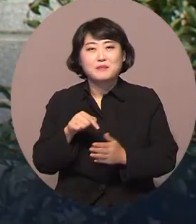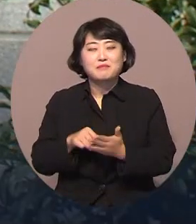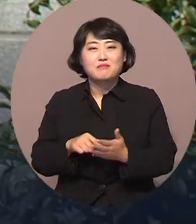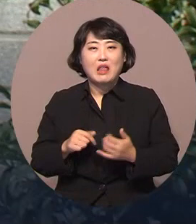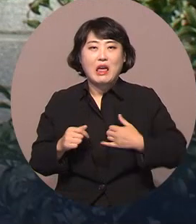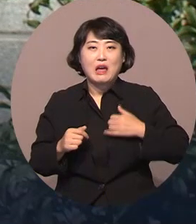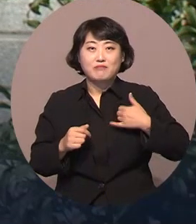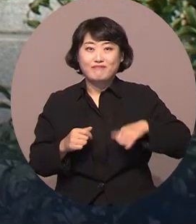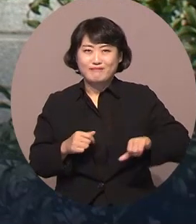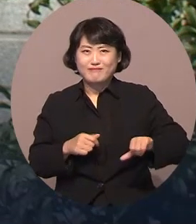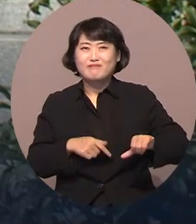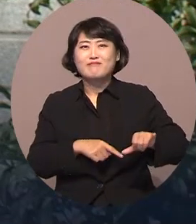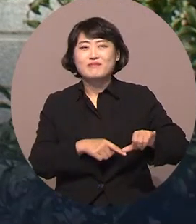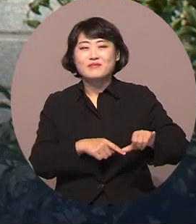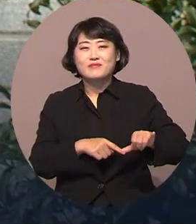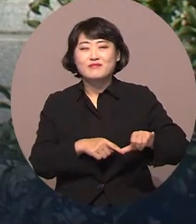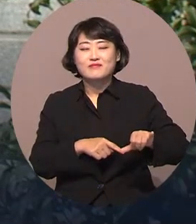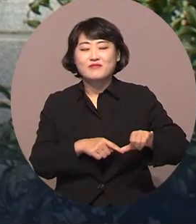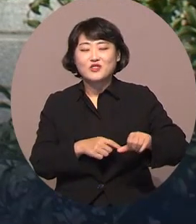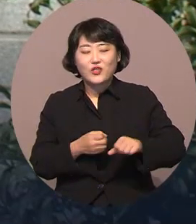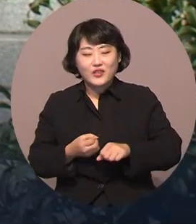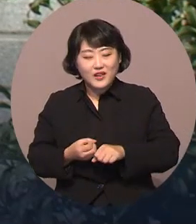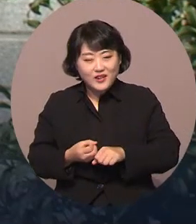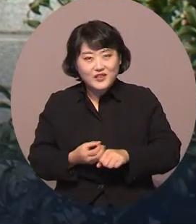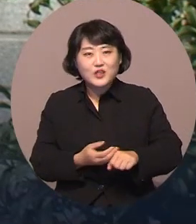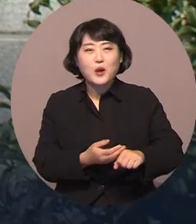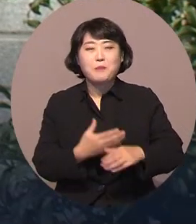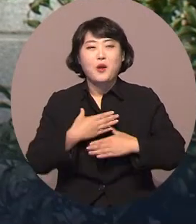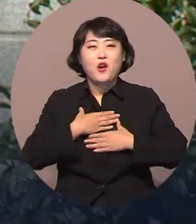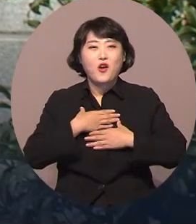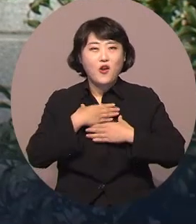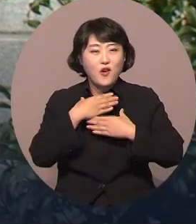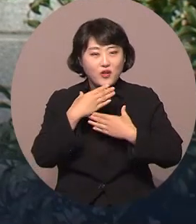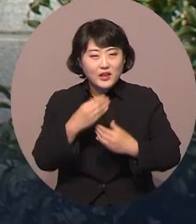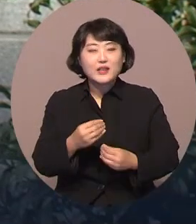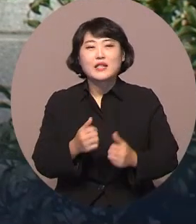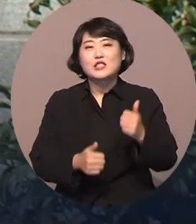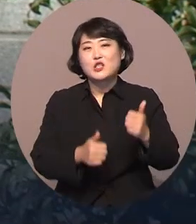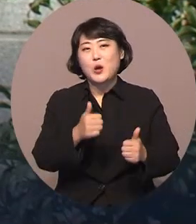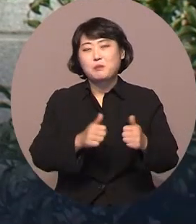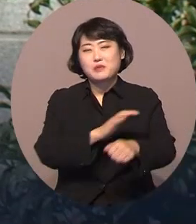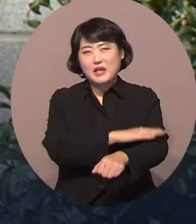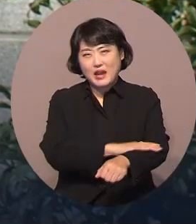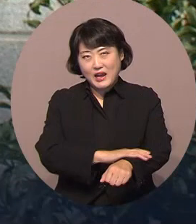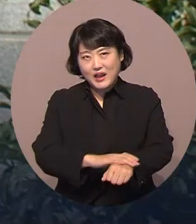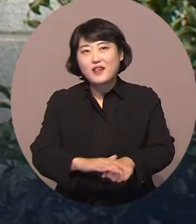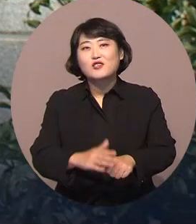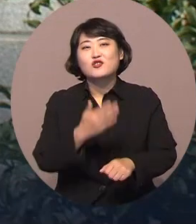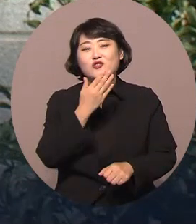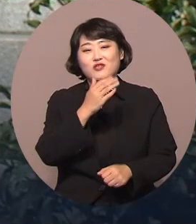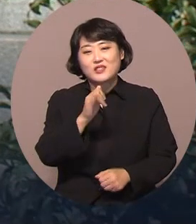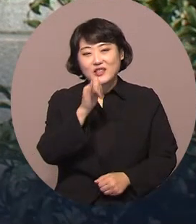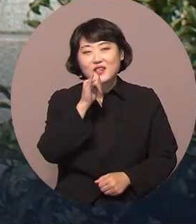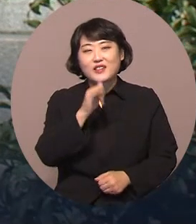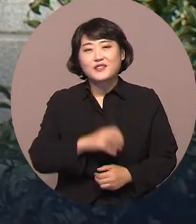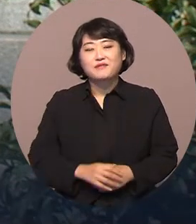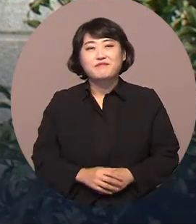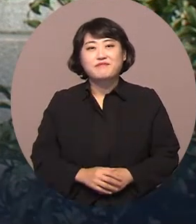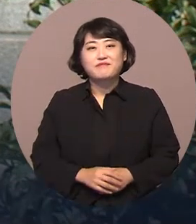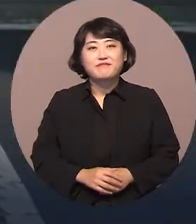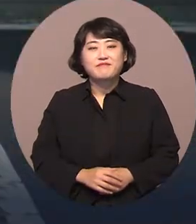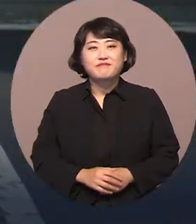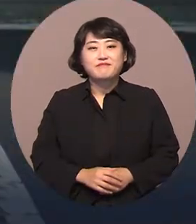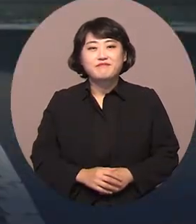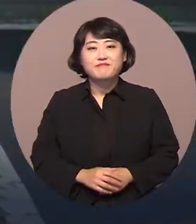저희 아이한테 잘 전달이 돼서 편안한 마음으로 시험을 볼 수 있게 되었으면